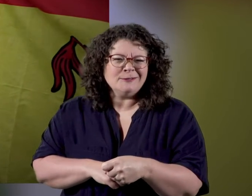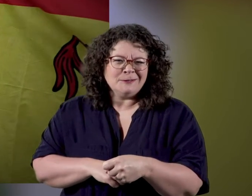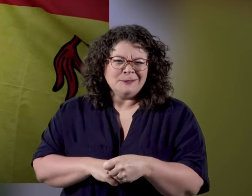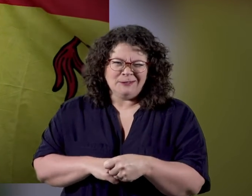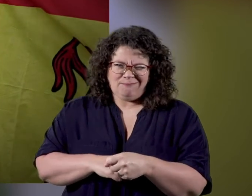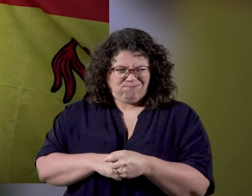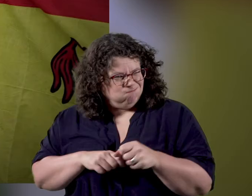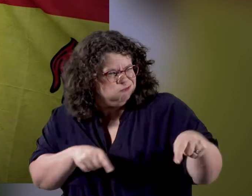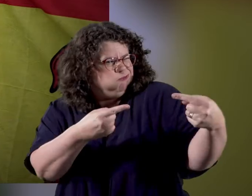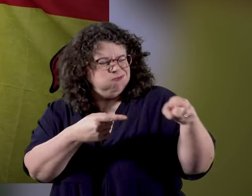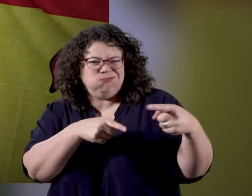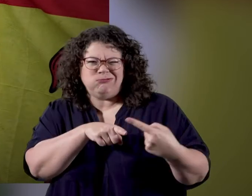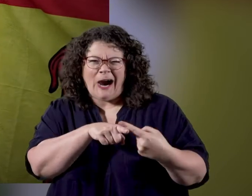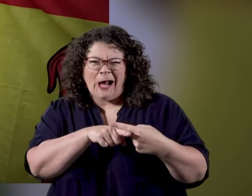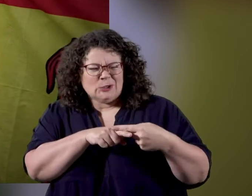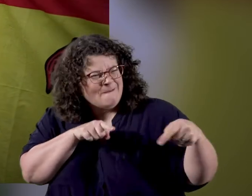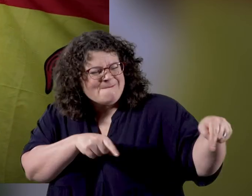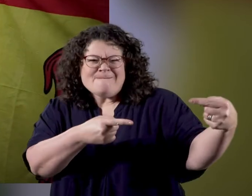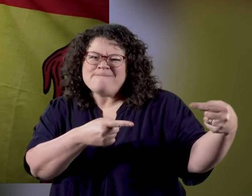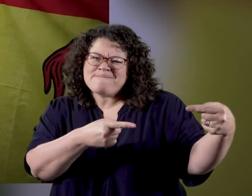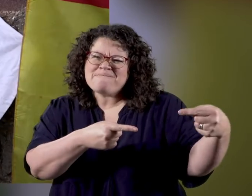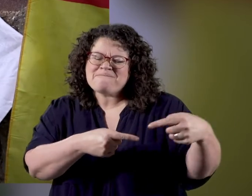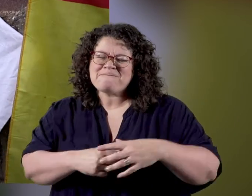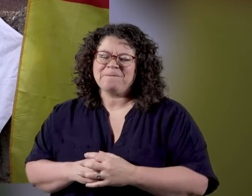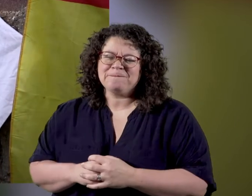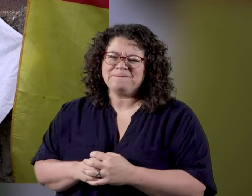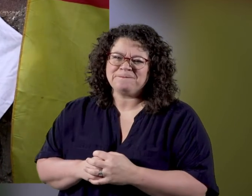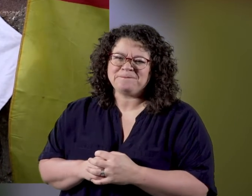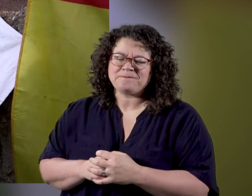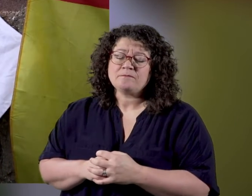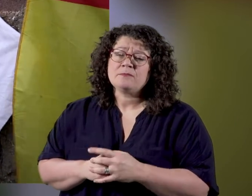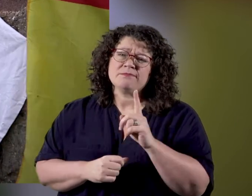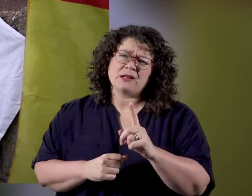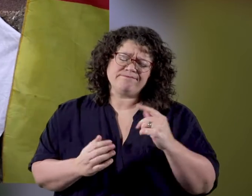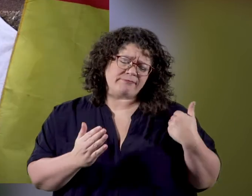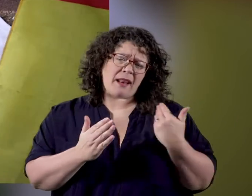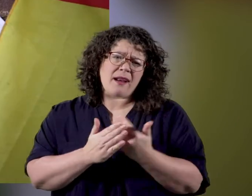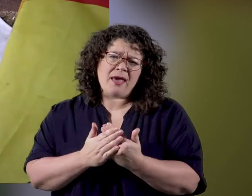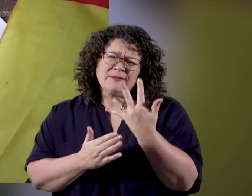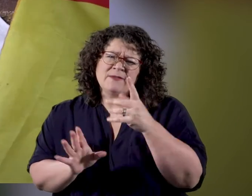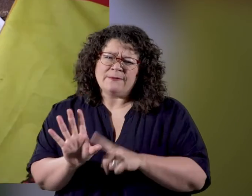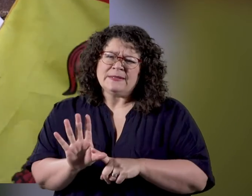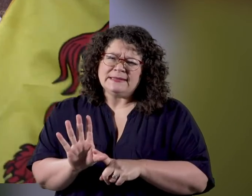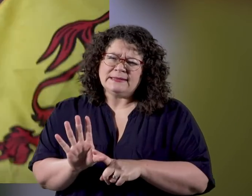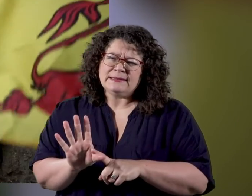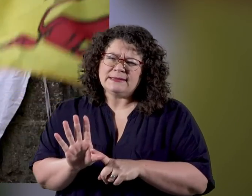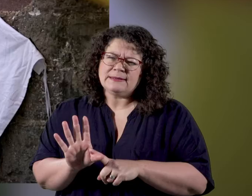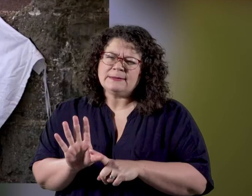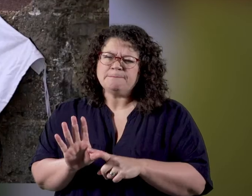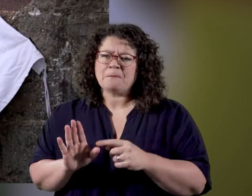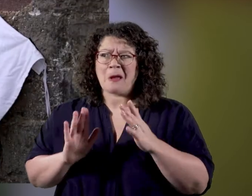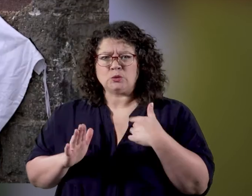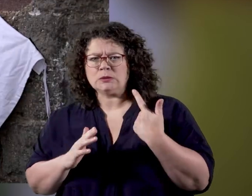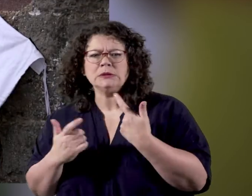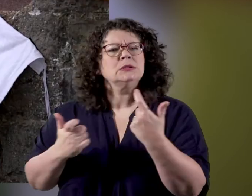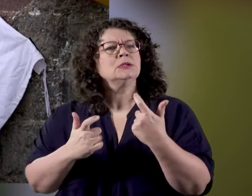Bw holl Loegr, bwyall y liwgoch. Ers 5 mlynedd bellach, dwi wedi gorfod